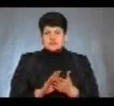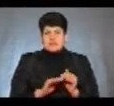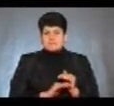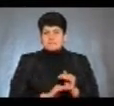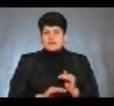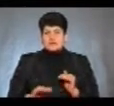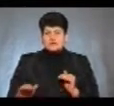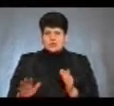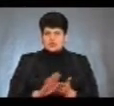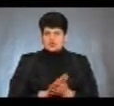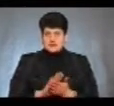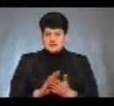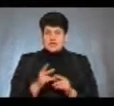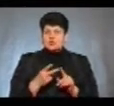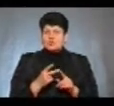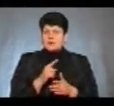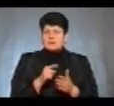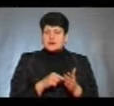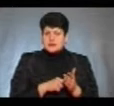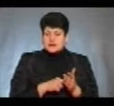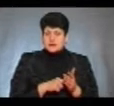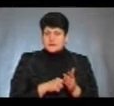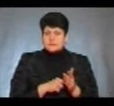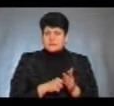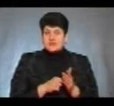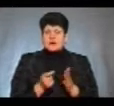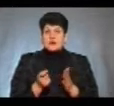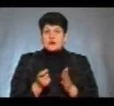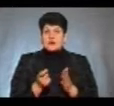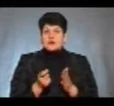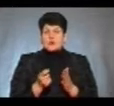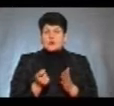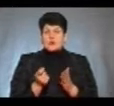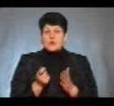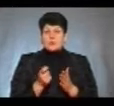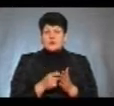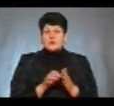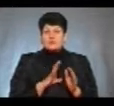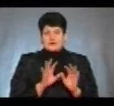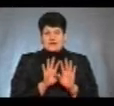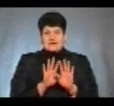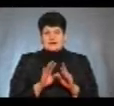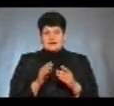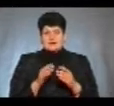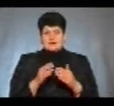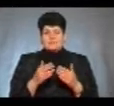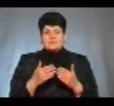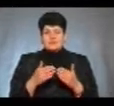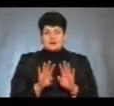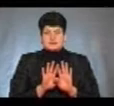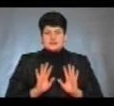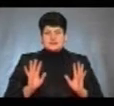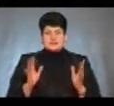стяжка чистенька. Друге питання, що комірка була закрита сітчатою огорожею, сітчаті двері. Вони закриваються